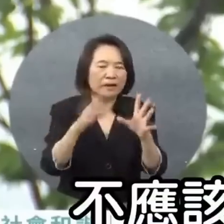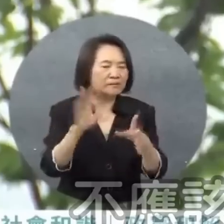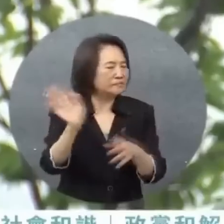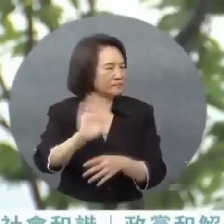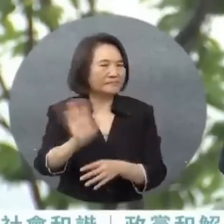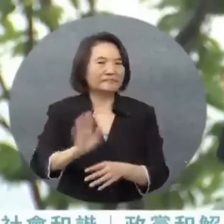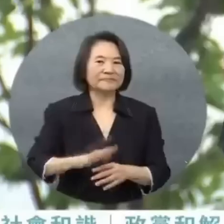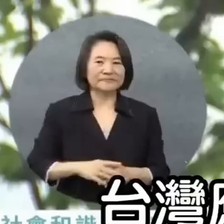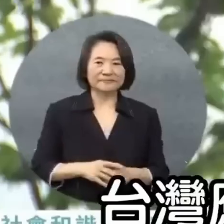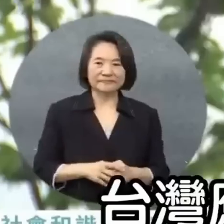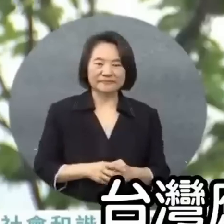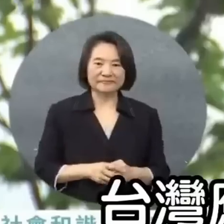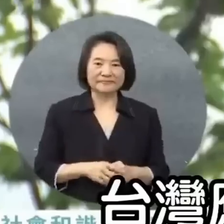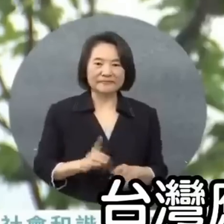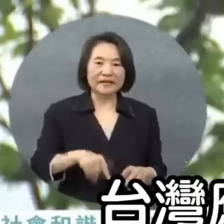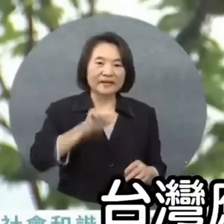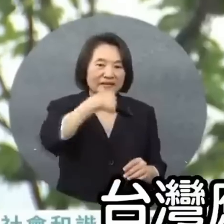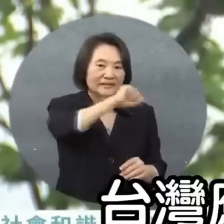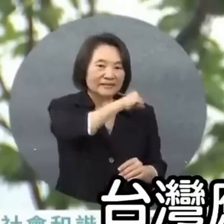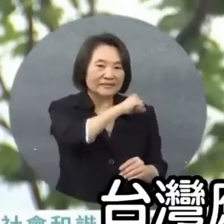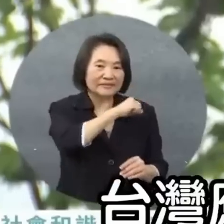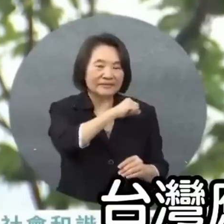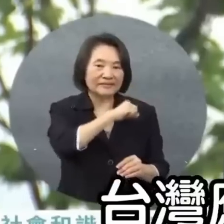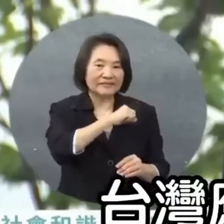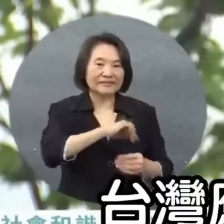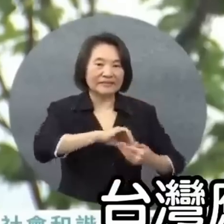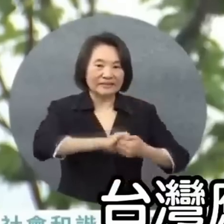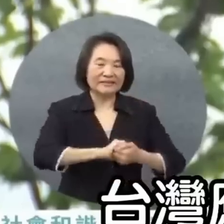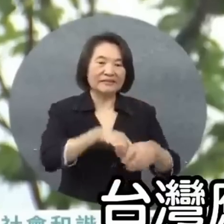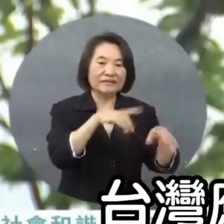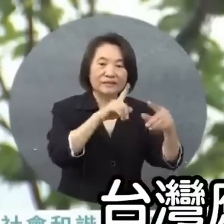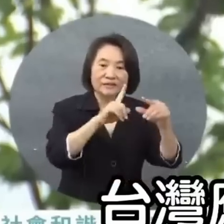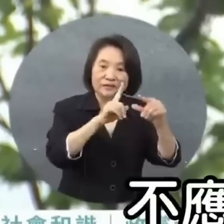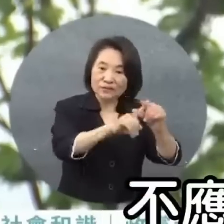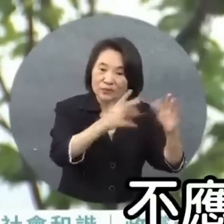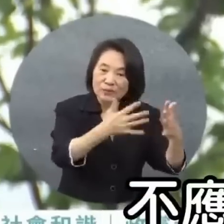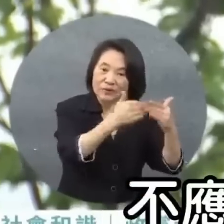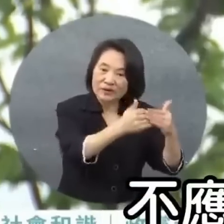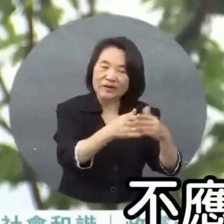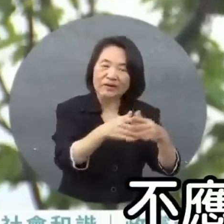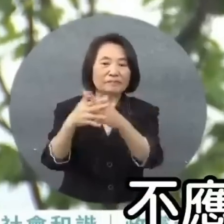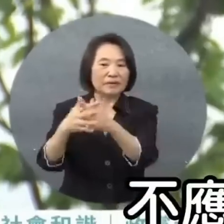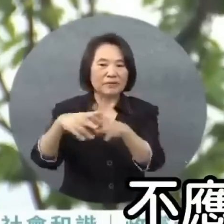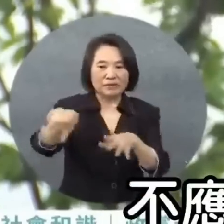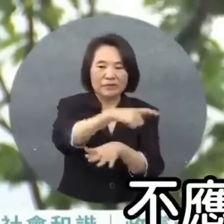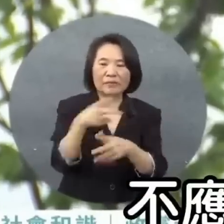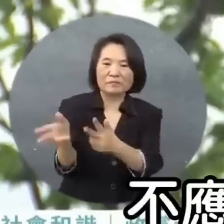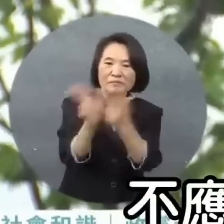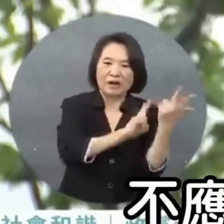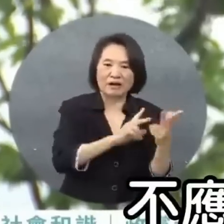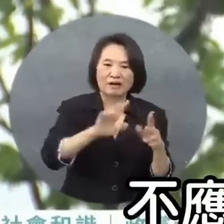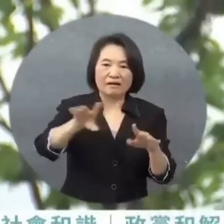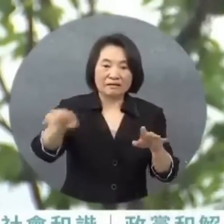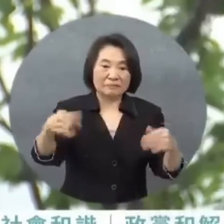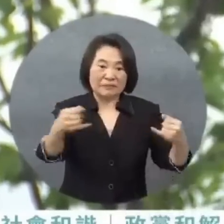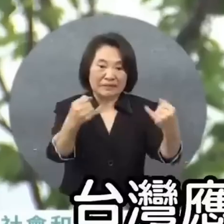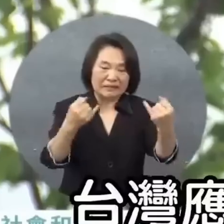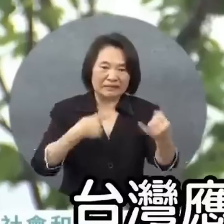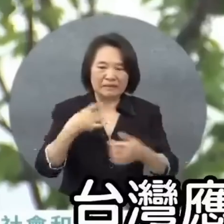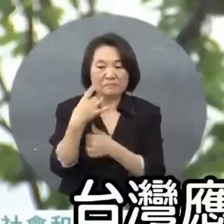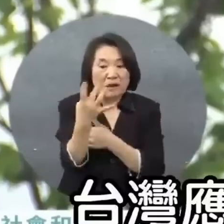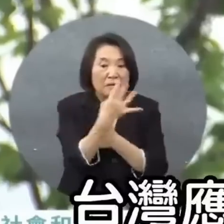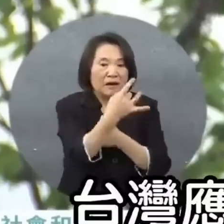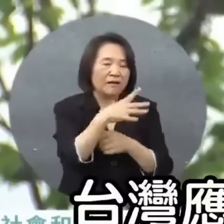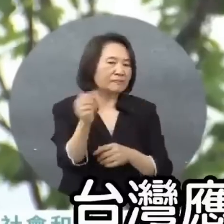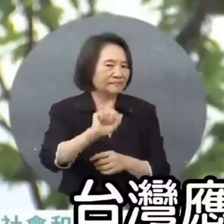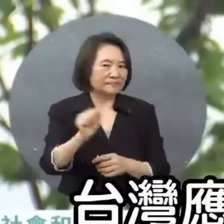家。台湾应当是中美沟通的桥梁，不应该是中美对抗的棋子。台